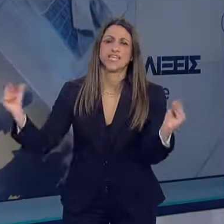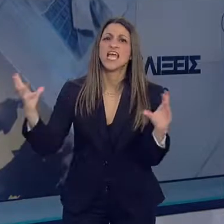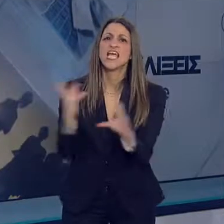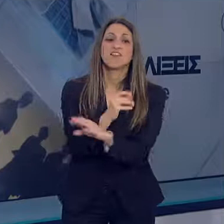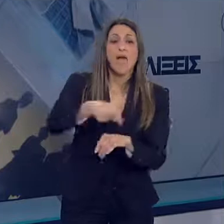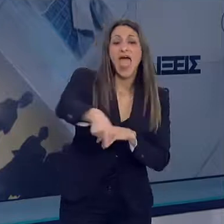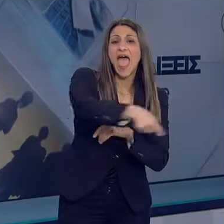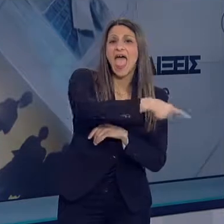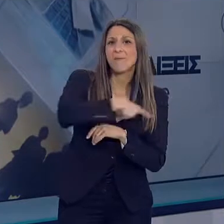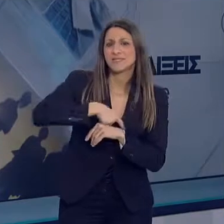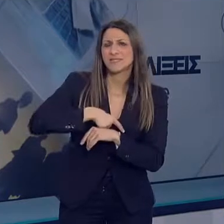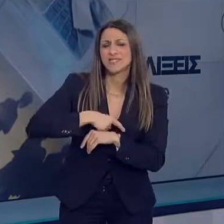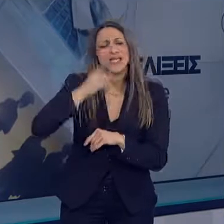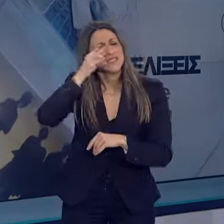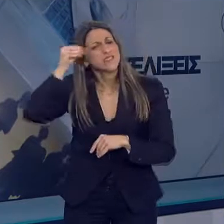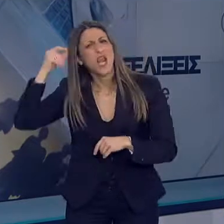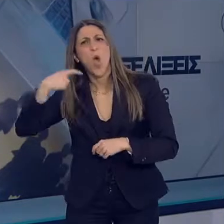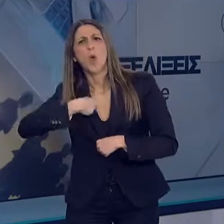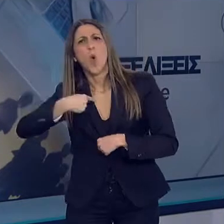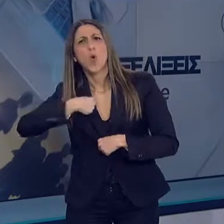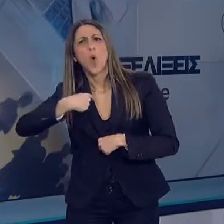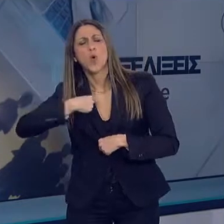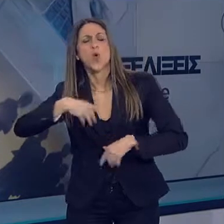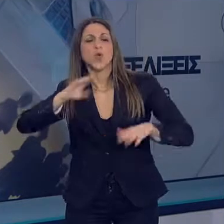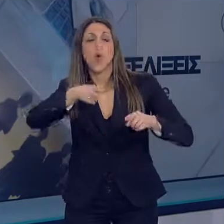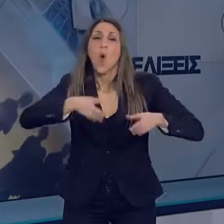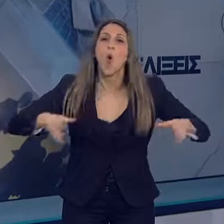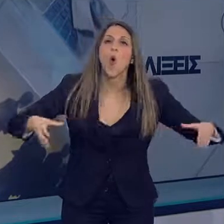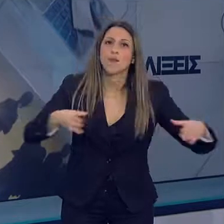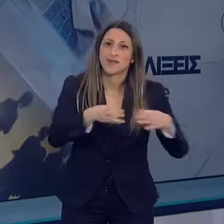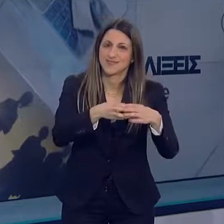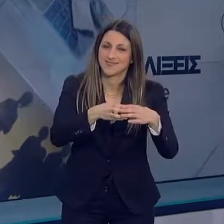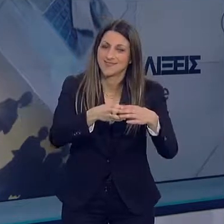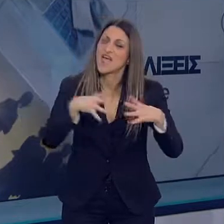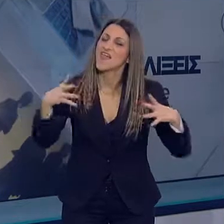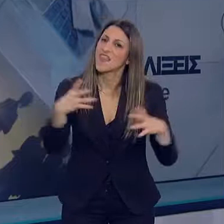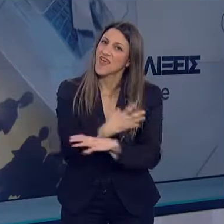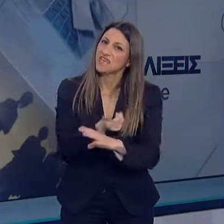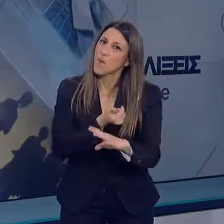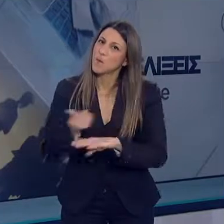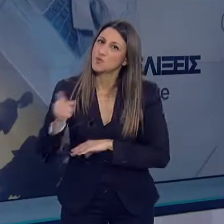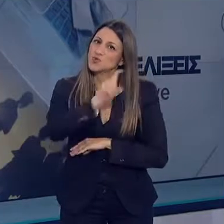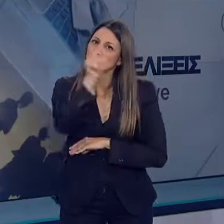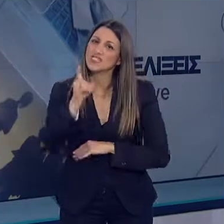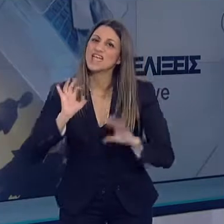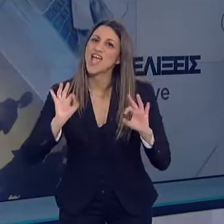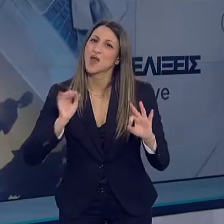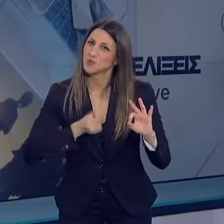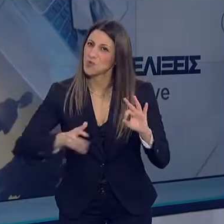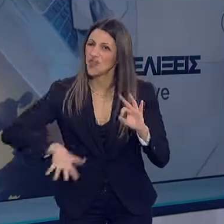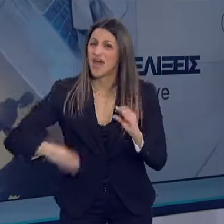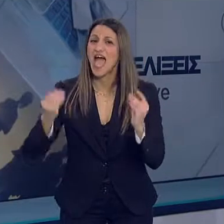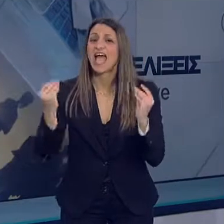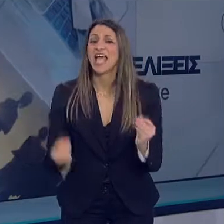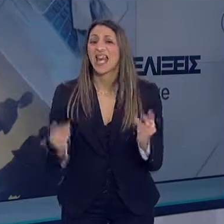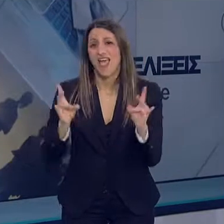Ναι, θα νικήσουμε. Η προσπάθεια συνεχίζεται. Σύντομα θα ξεκινήσει αντίστροφη μέτρηση για να πάρουμε πίσω τις ζωές μας. Καλή